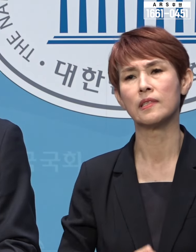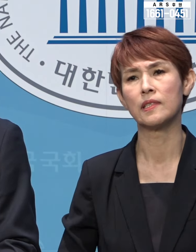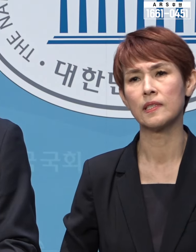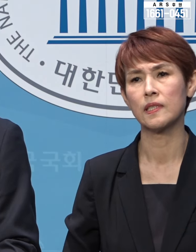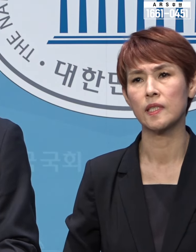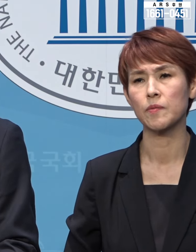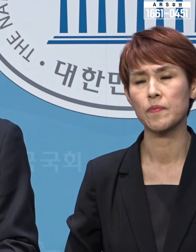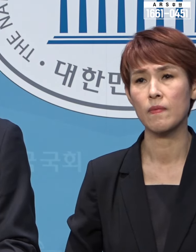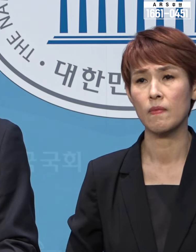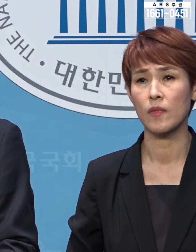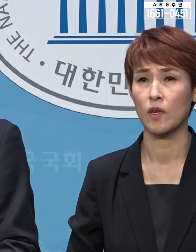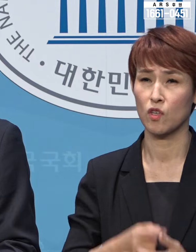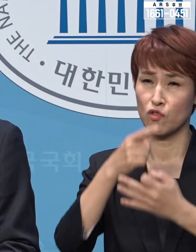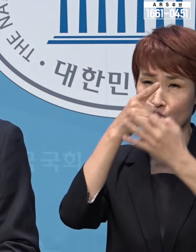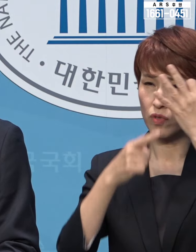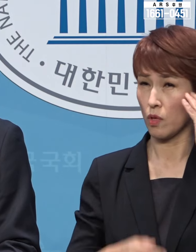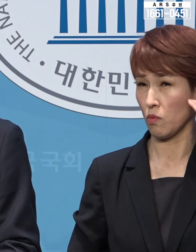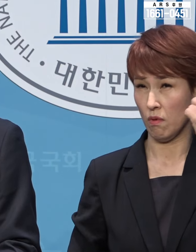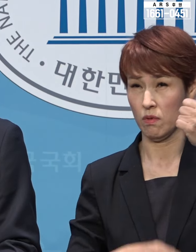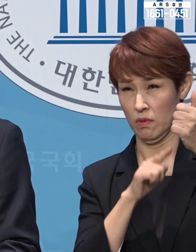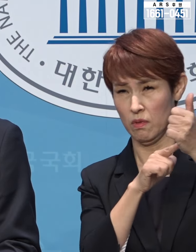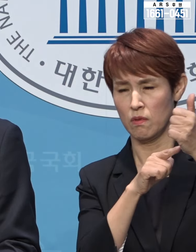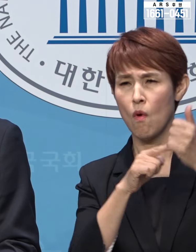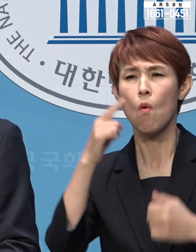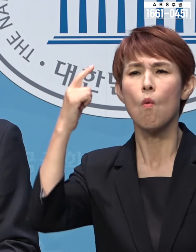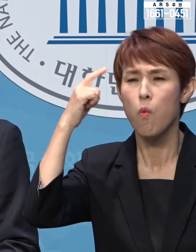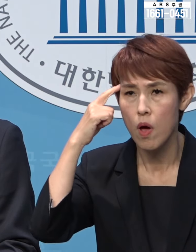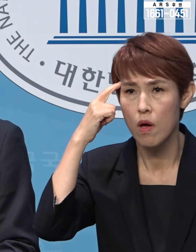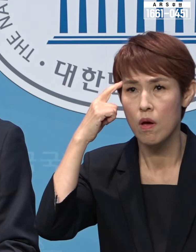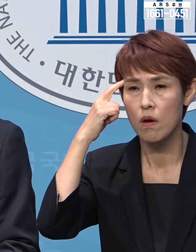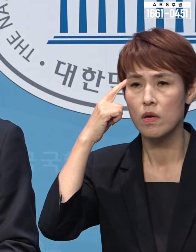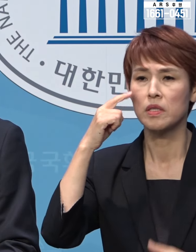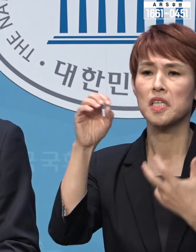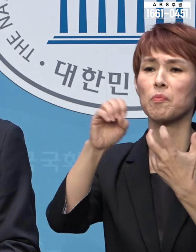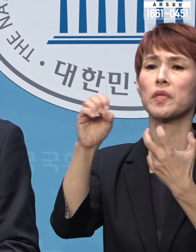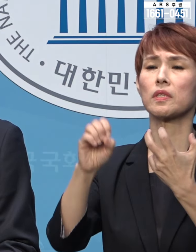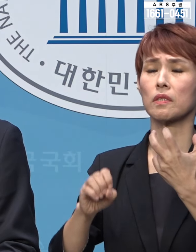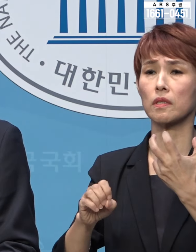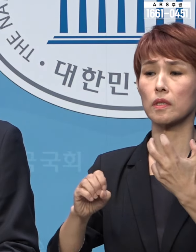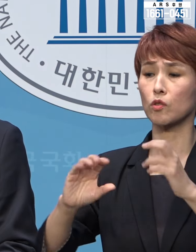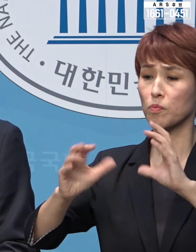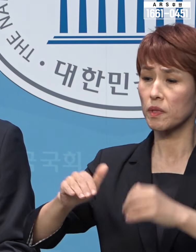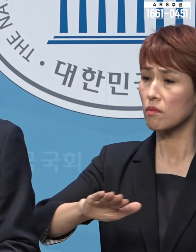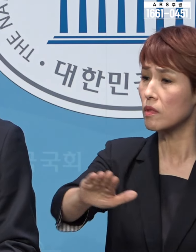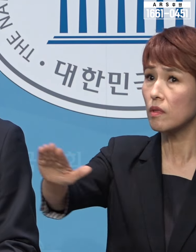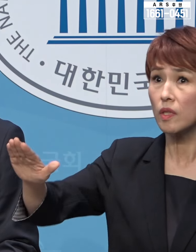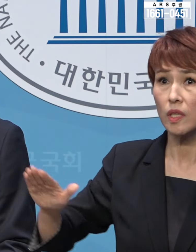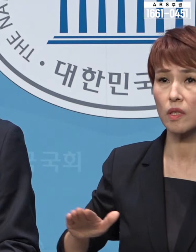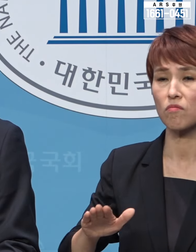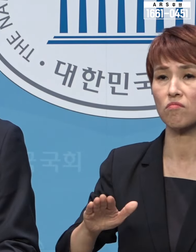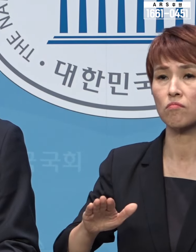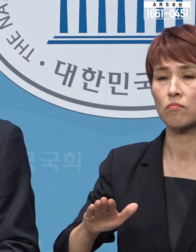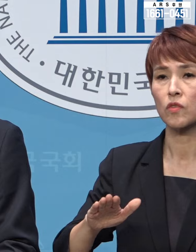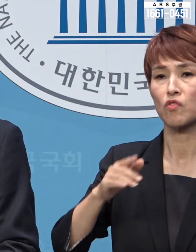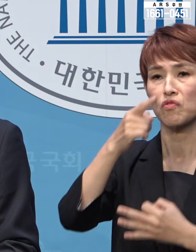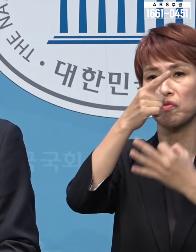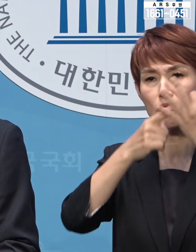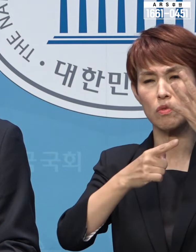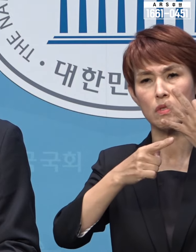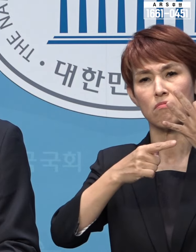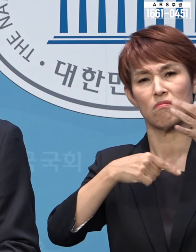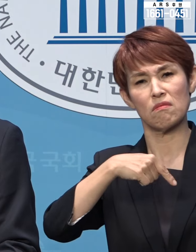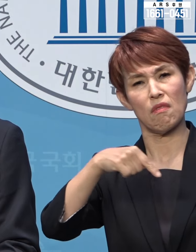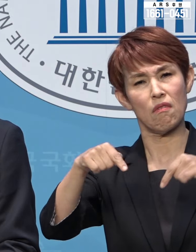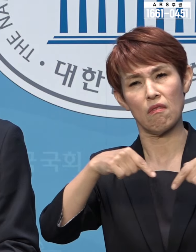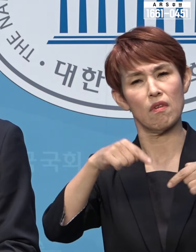유감스럽습니다 윤석일 대통령은 왜 70% 가까운 국민께서 윤석일 정부의 국정운영을